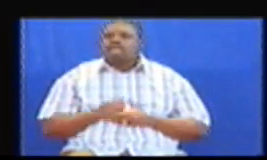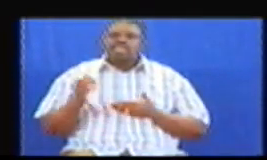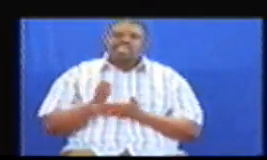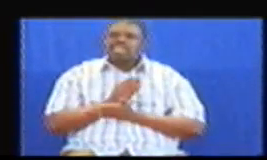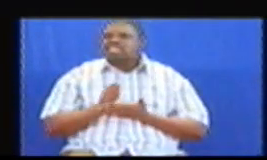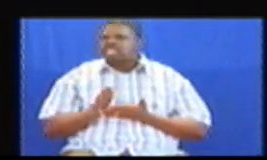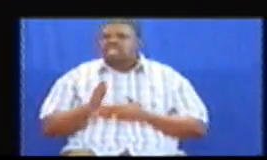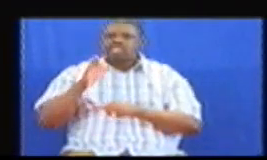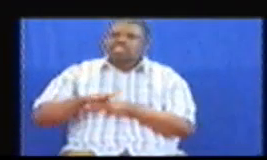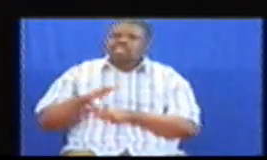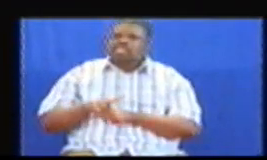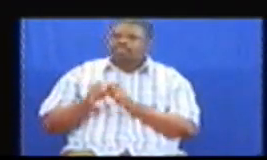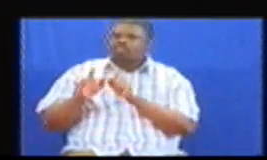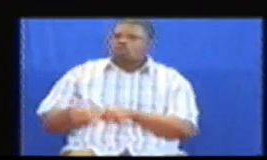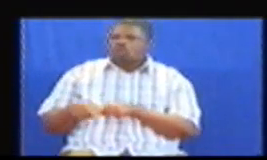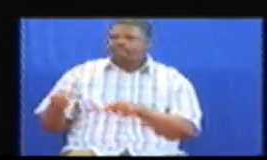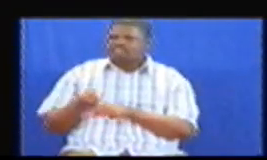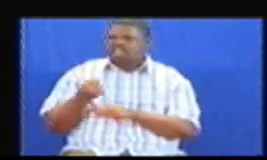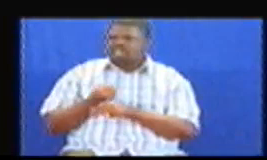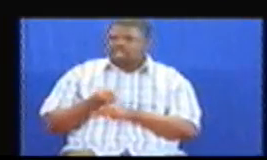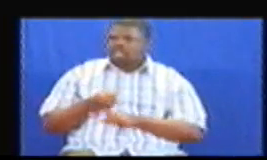nyingi sana ambazo zinafanyika